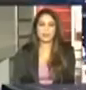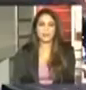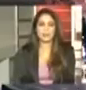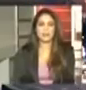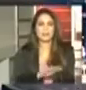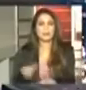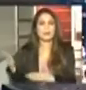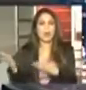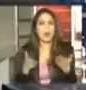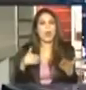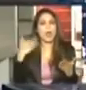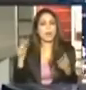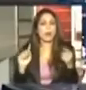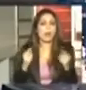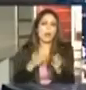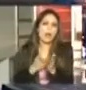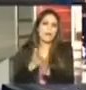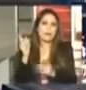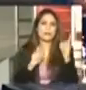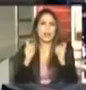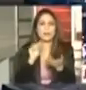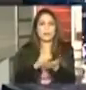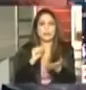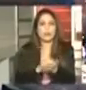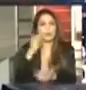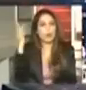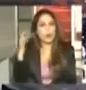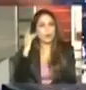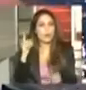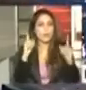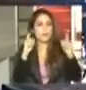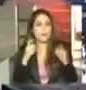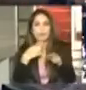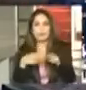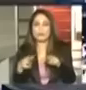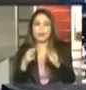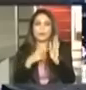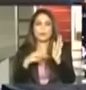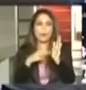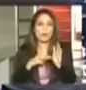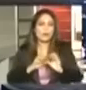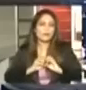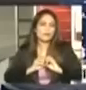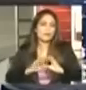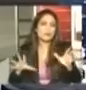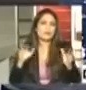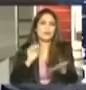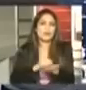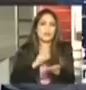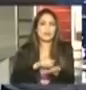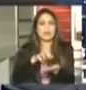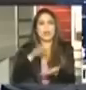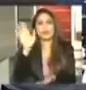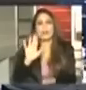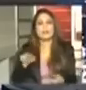לאורח הבא שלנו קרה מה שכל צלם עיתונות חולם עליו, יצא לו פריים מושלם, התמונה שלו הפכה ויראלית, הגיע לעשרות עיתונים, אתרים ותחנות טלוויזיה